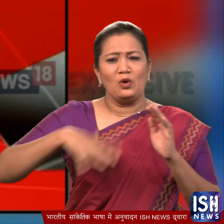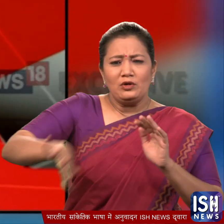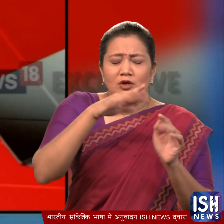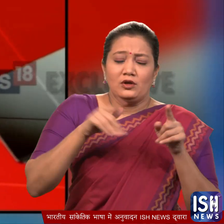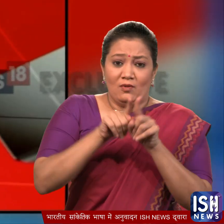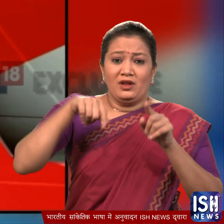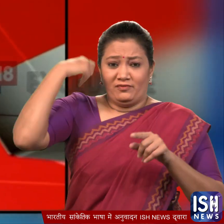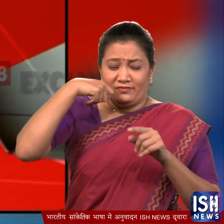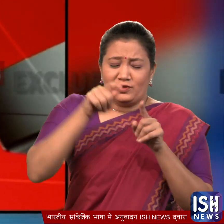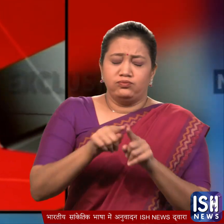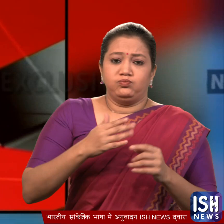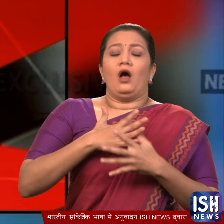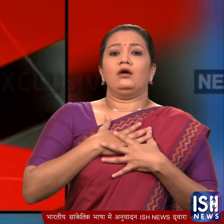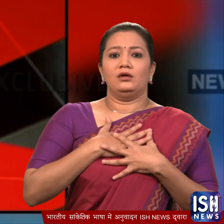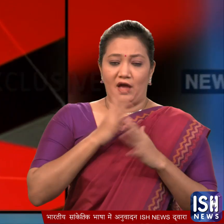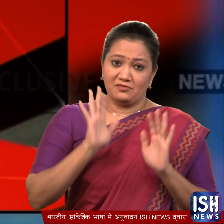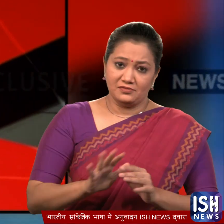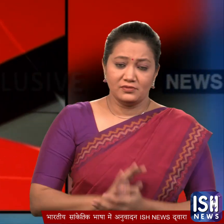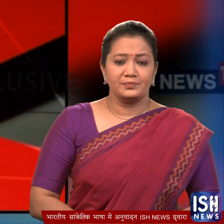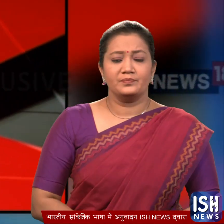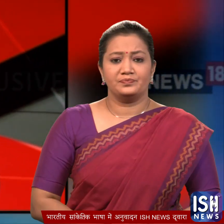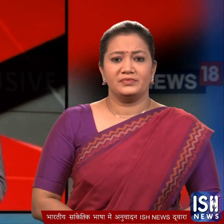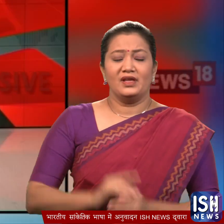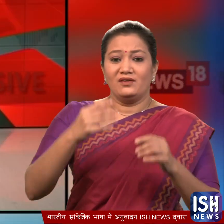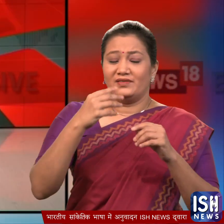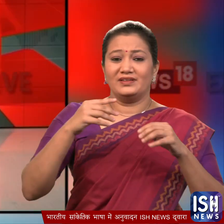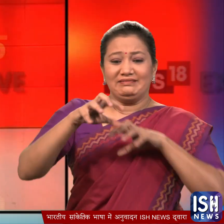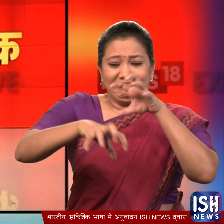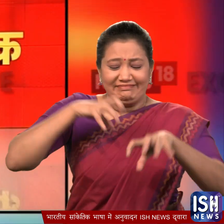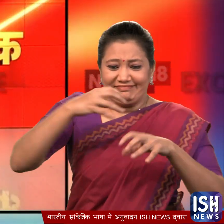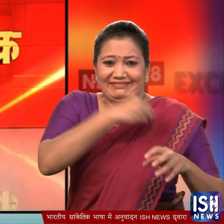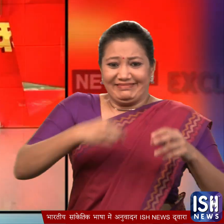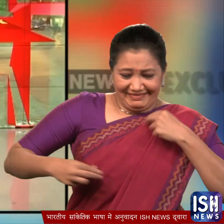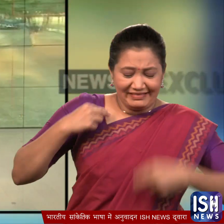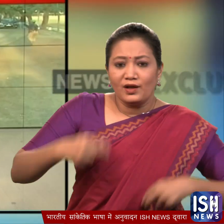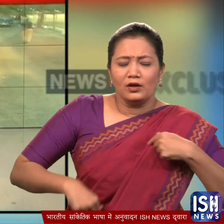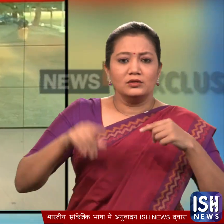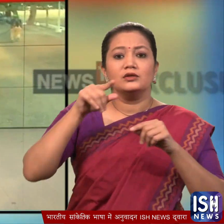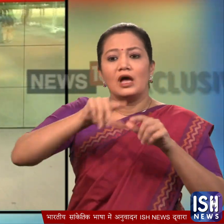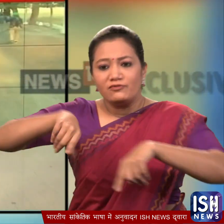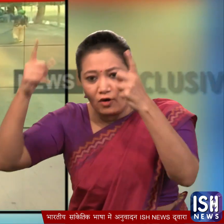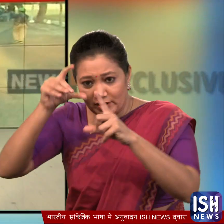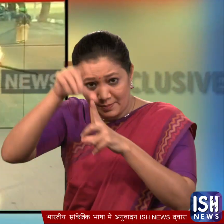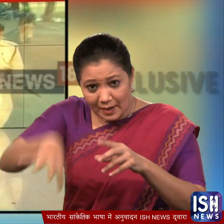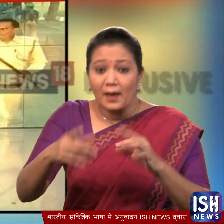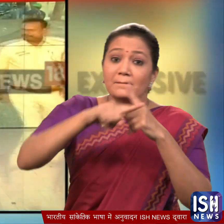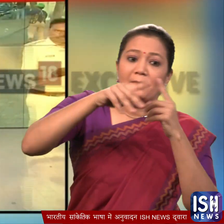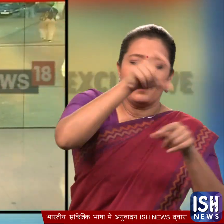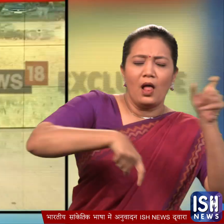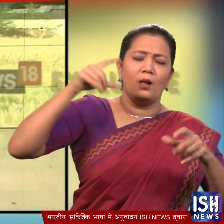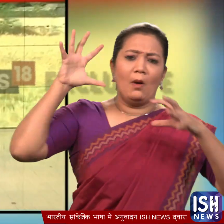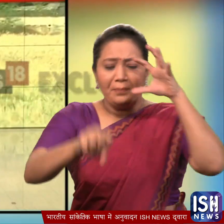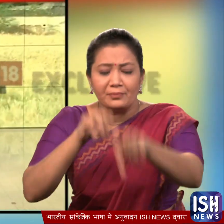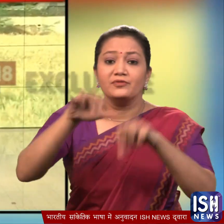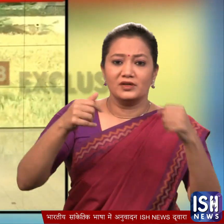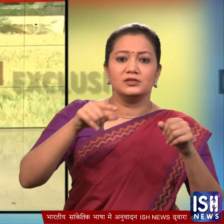से दिल दहला देने वाला एक वीडियो सामने आया, जिसमें एक तेंदुए ने वन विभाग के कर्मचारी समेत कई लोगों पर हमला कर दिया।